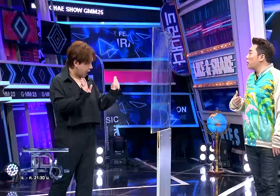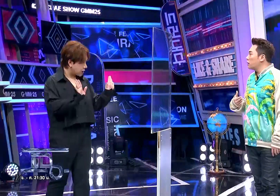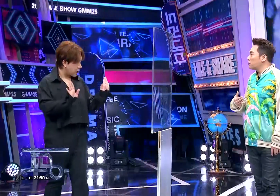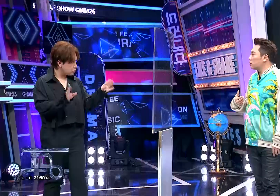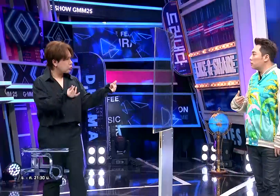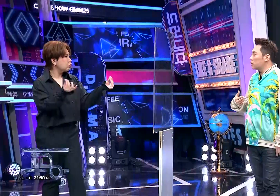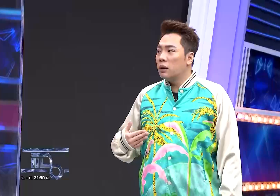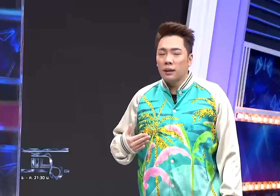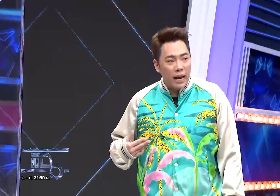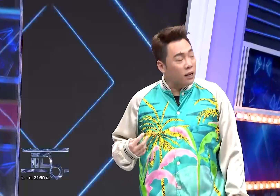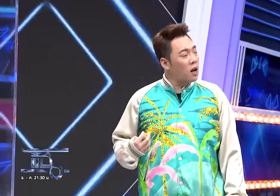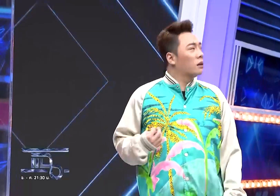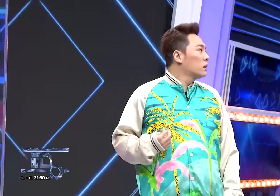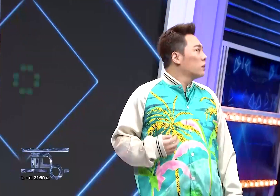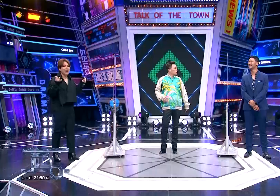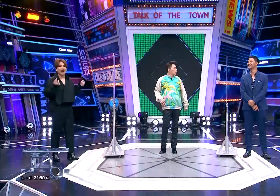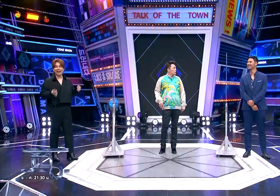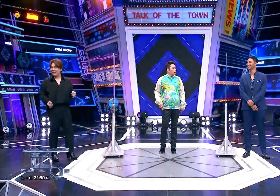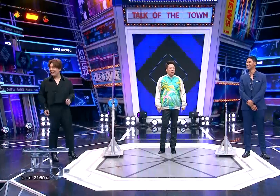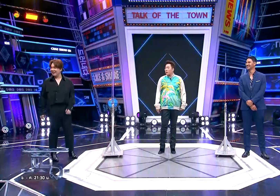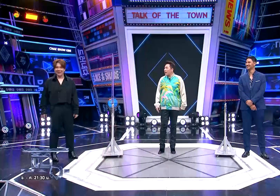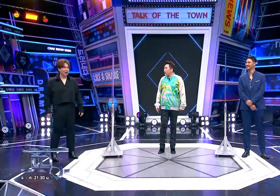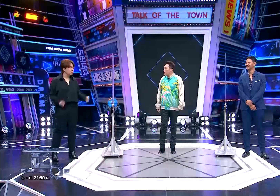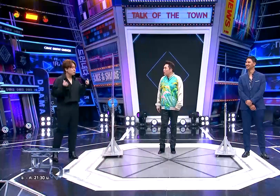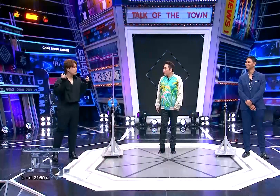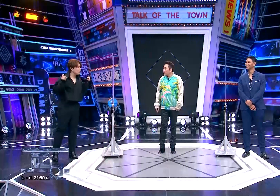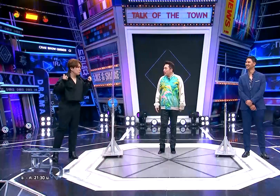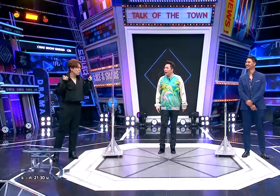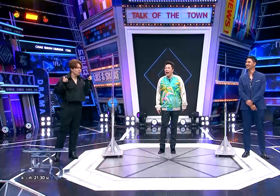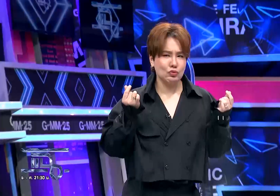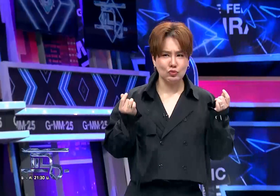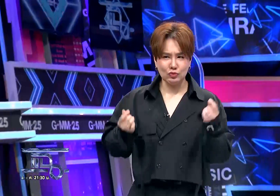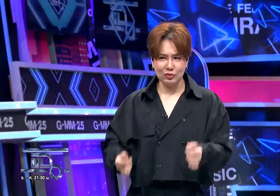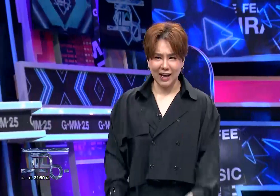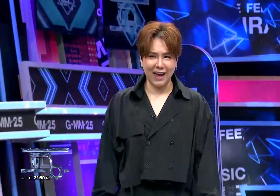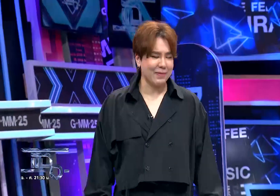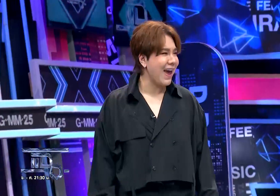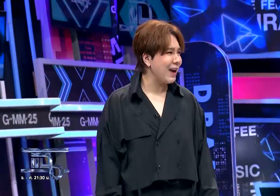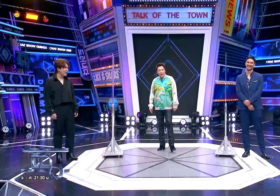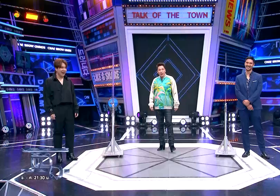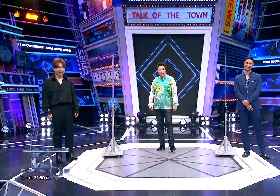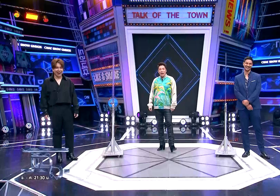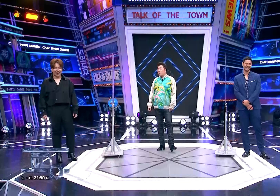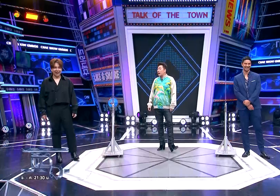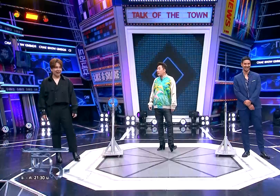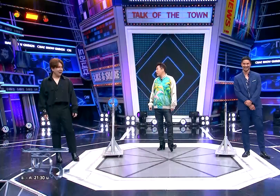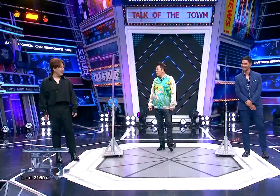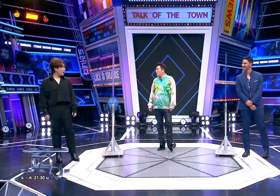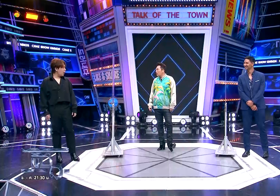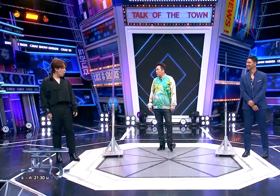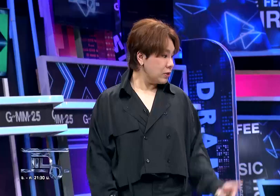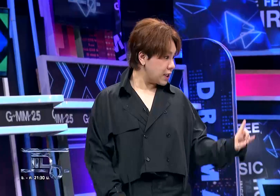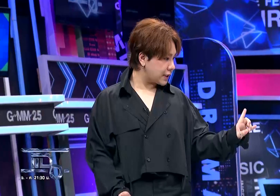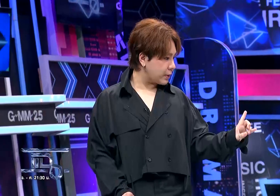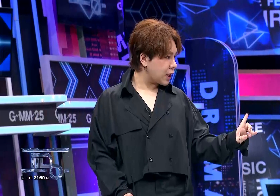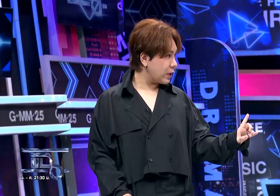เศษเงิน เศษเงินทำท่าอย่าง ทำท่ายังไงหนู อย่างนี้แม่หนูเห็นมาก นางทำท่าเศษเงินเหร